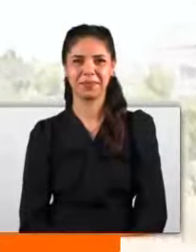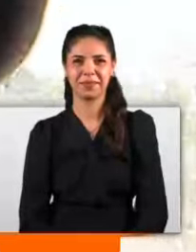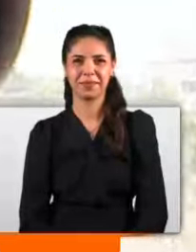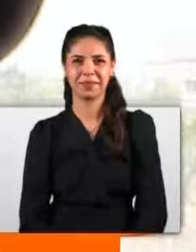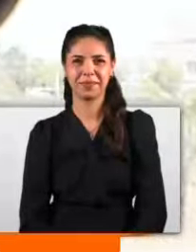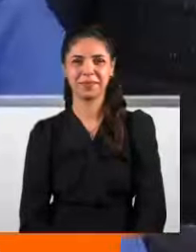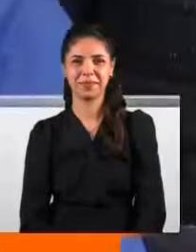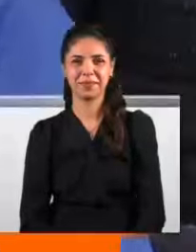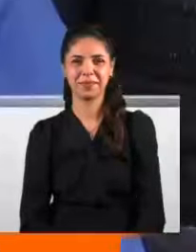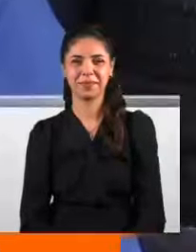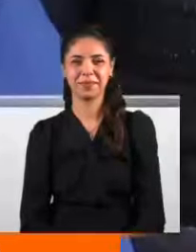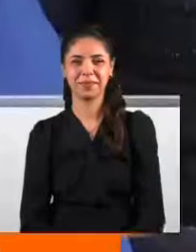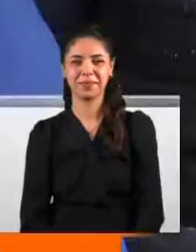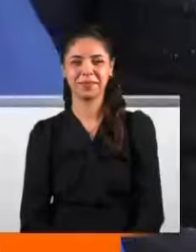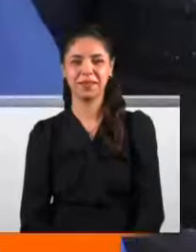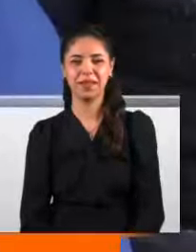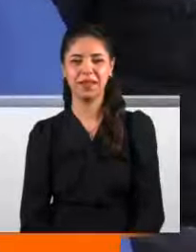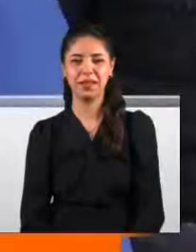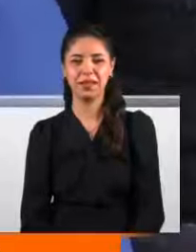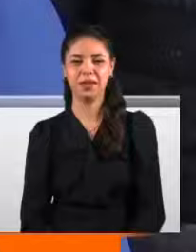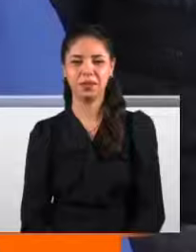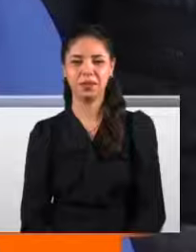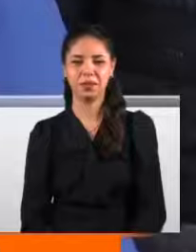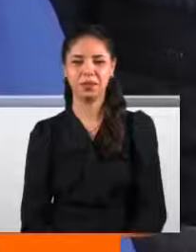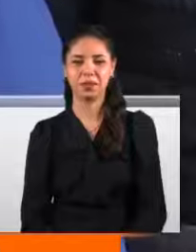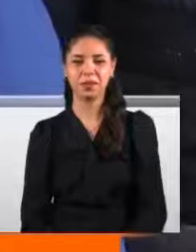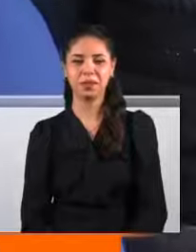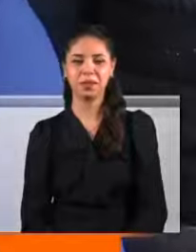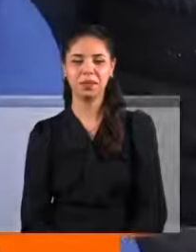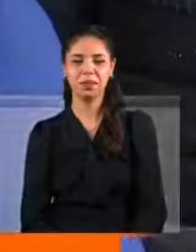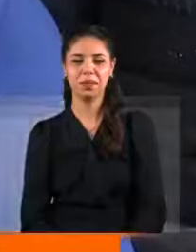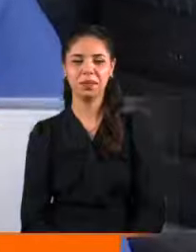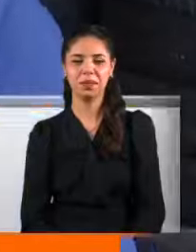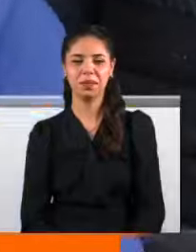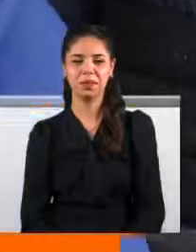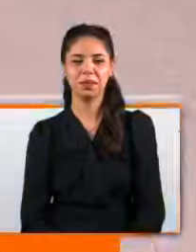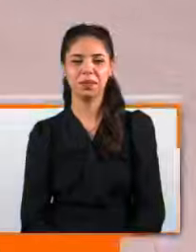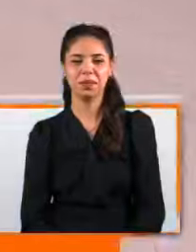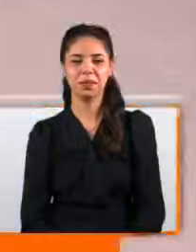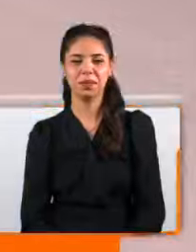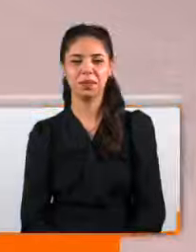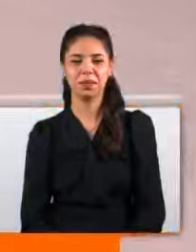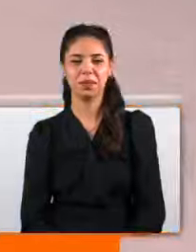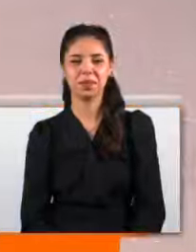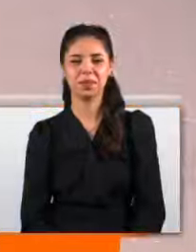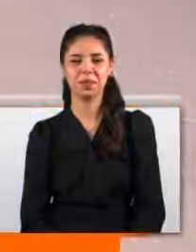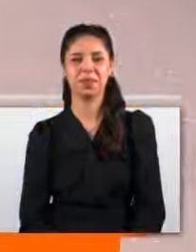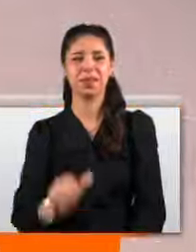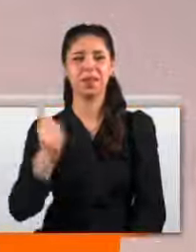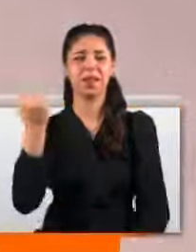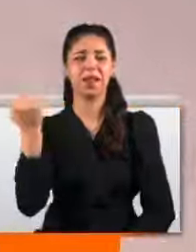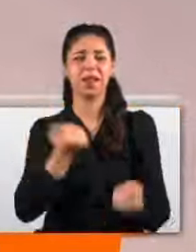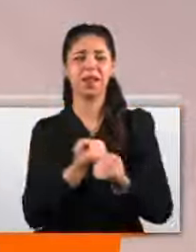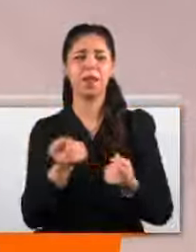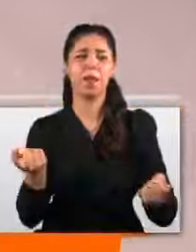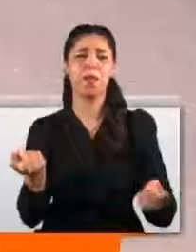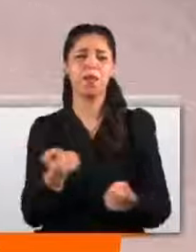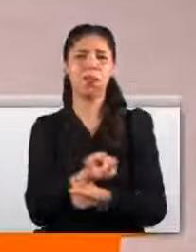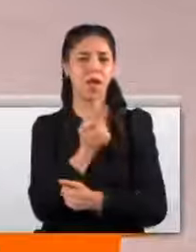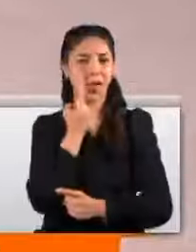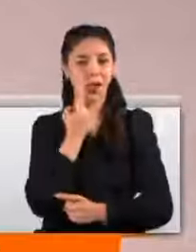kıyamıyorum. Sapmam. Yani Allah mecbur etmesin, muhtaç olmayayım. Gerçekten sapmam. Bir sürü lüks araba gelip geçiyor